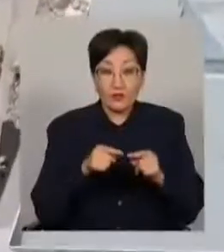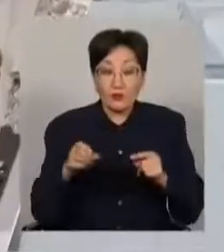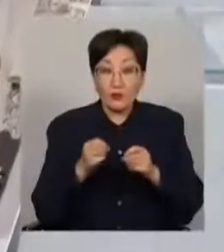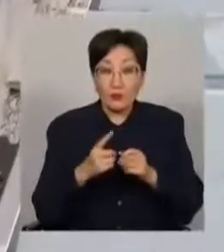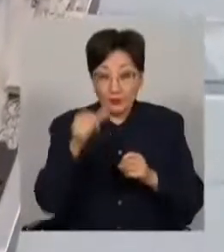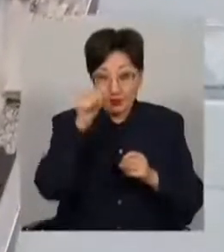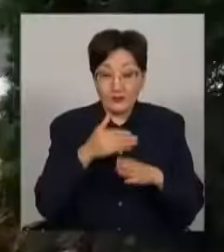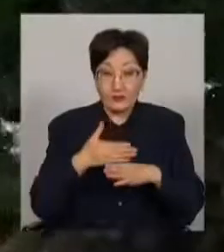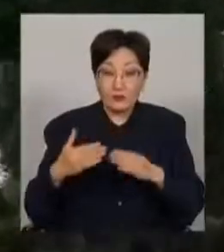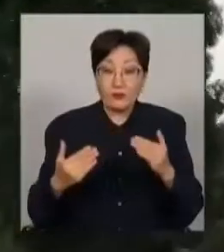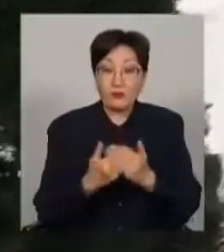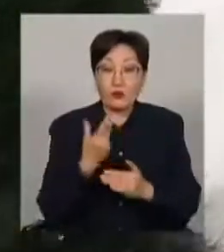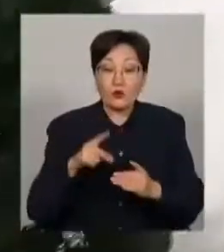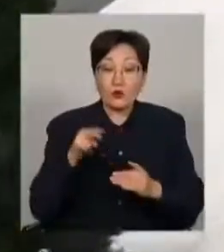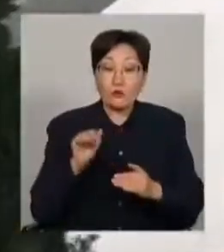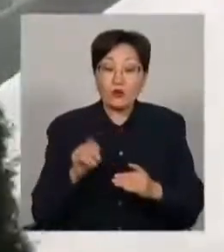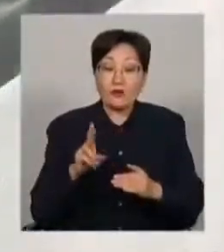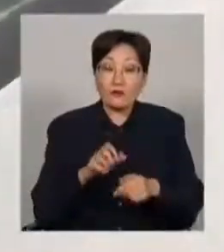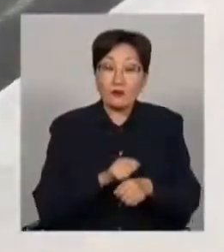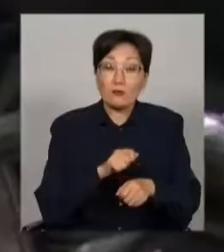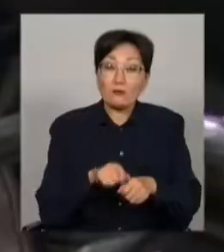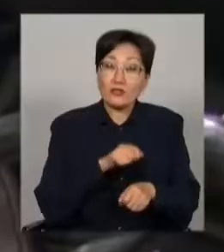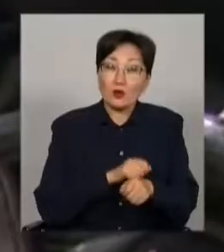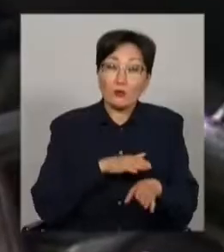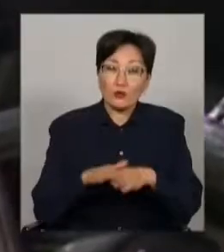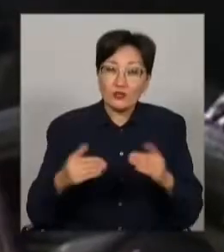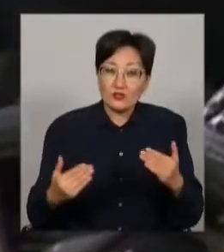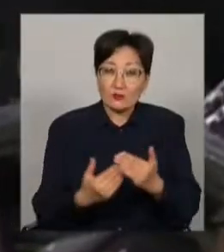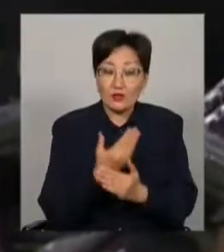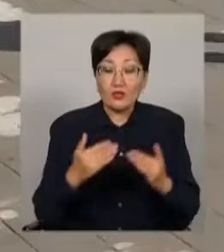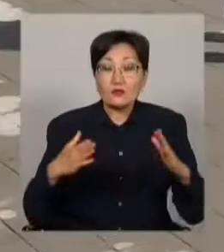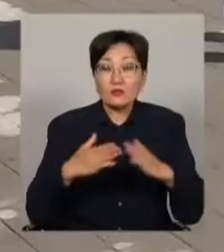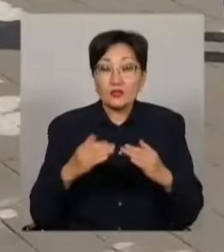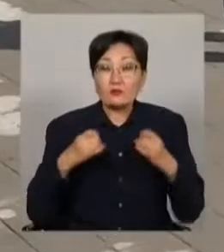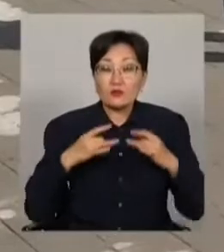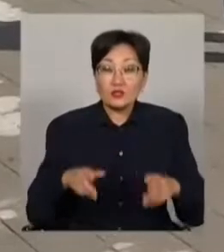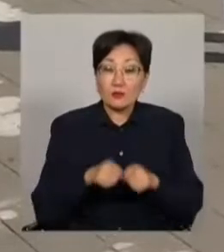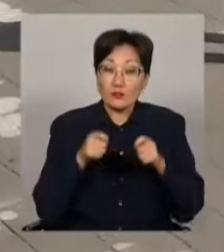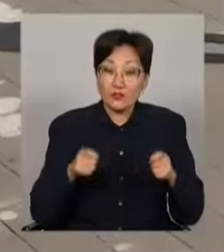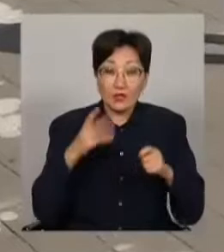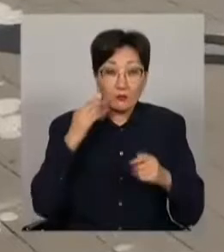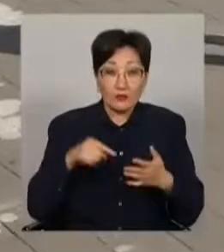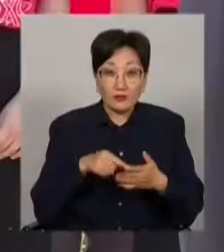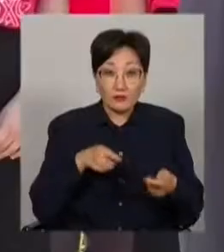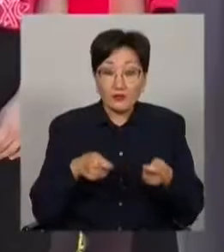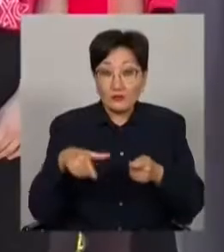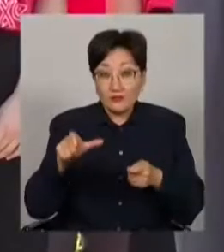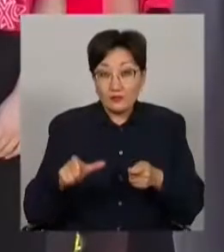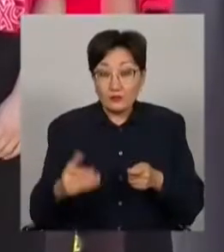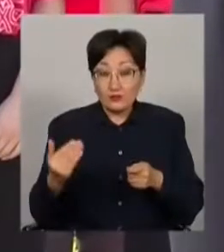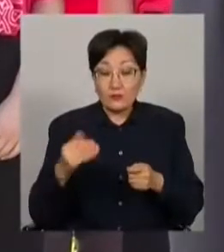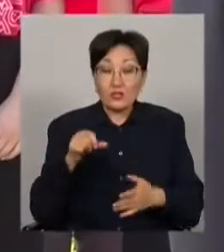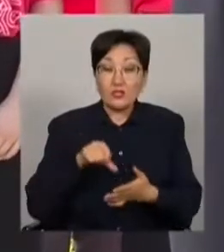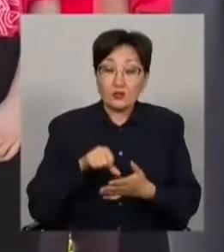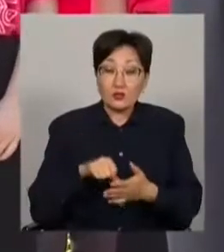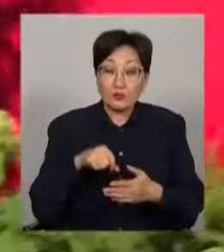ай салып, нысанның 30 мың шаршы метрі түгел түрленді. Жаңарған оқу ордасының салтанатты ашылуы Алматы әкімі Ерболат Досаевтың